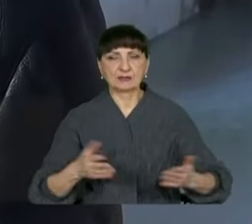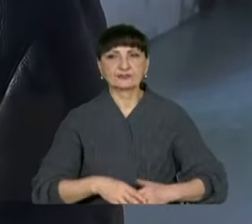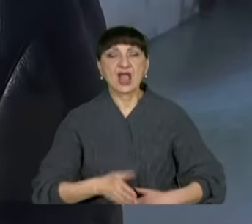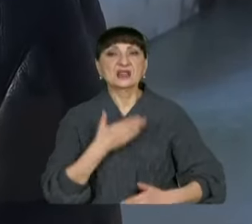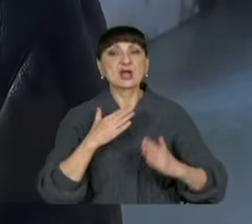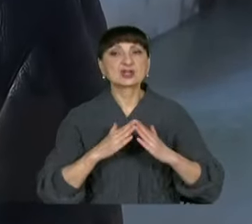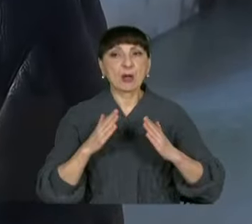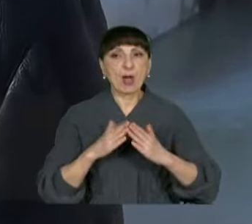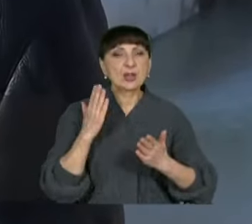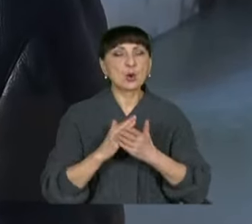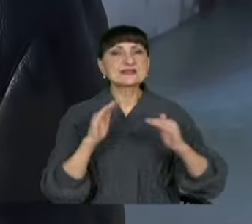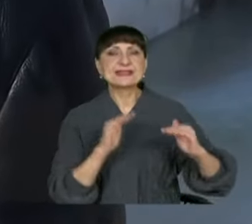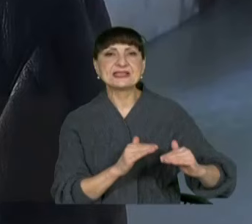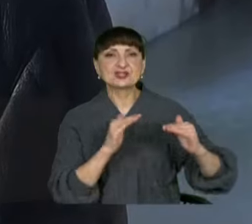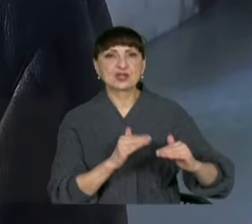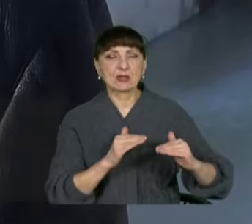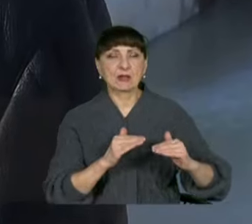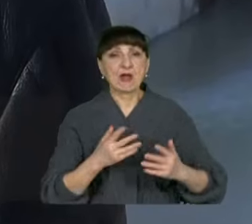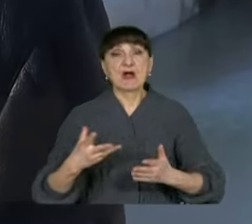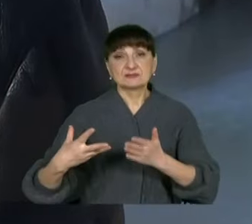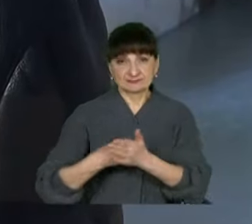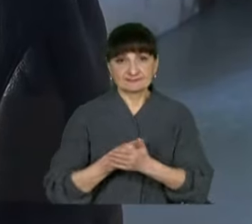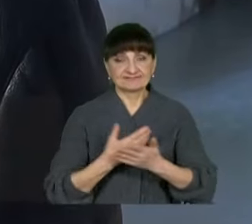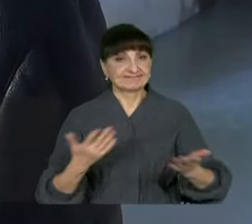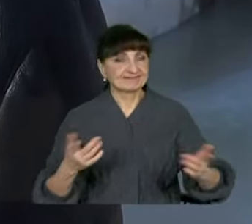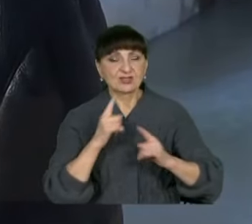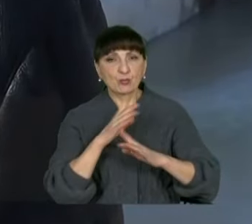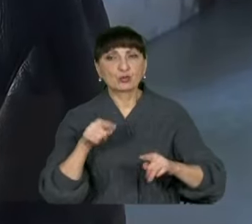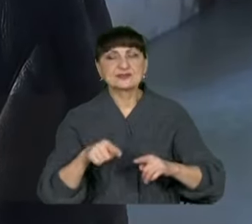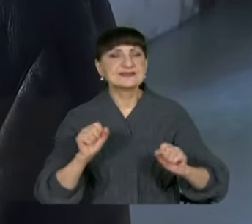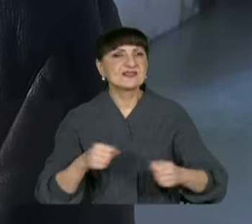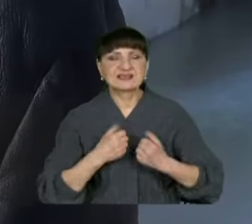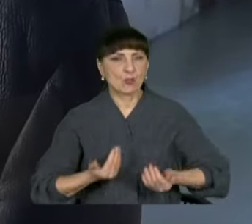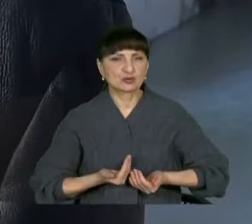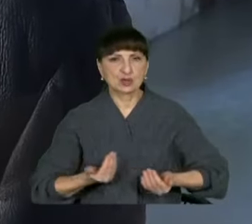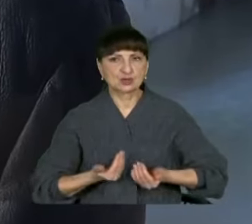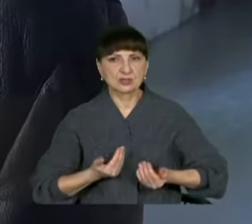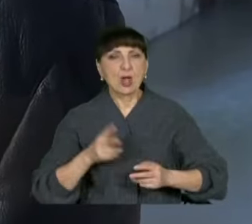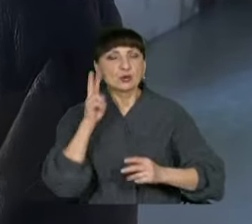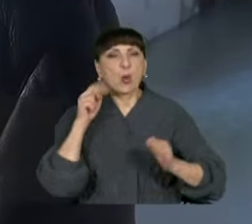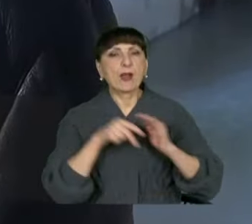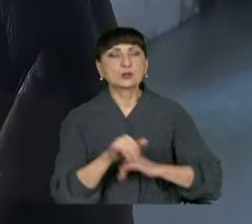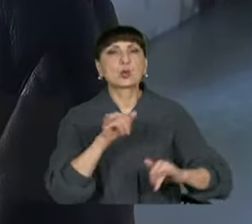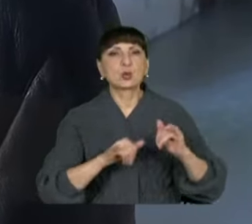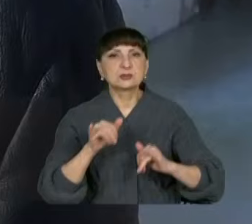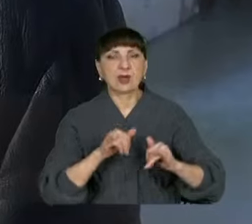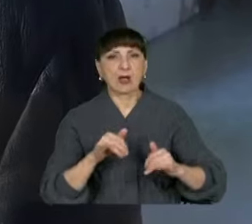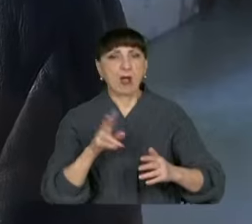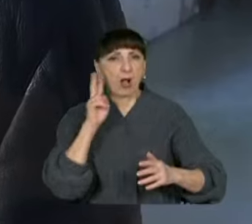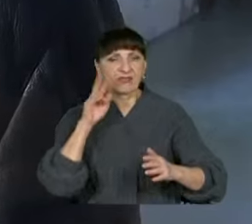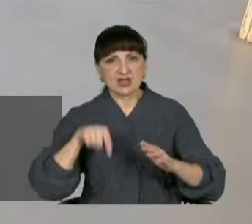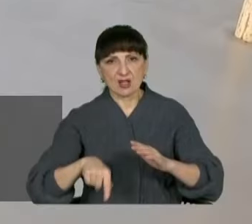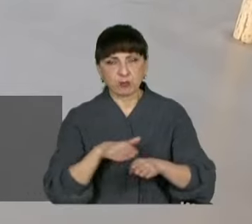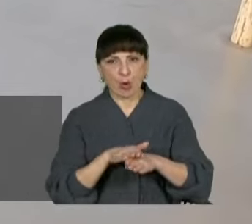Наши дома находятся ниже. Компенсации ждать не приходится. Но здесь невозможно жить. Не можем сходить в туалет, поскольку заполнится